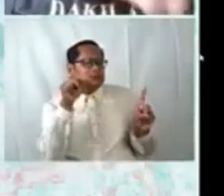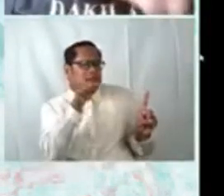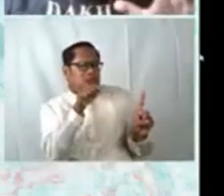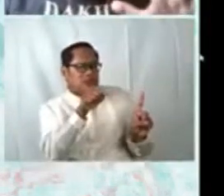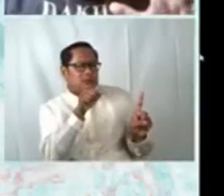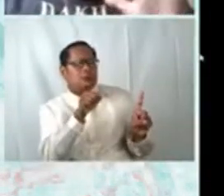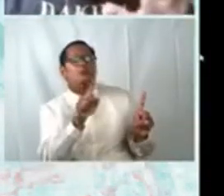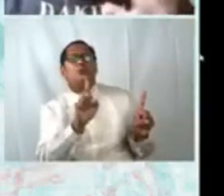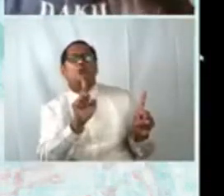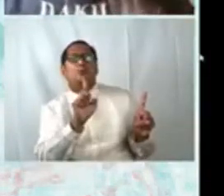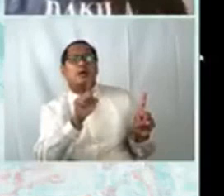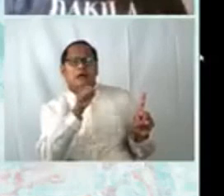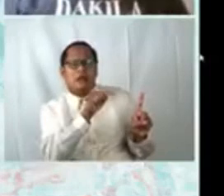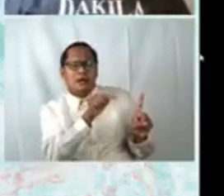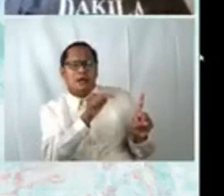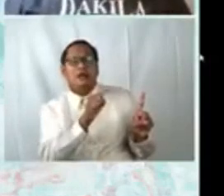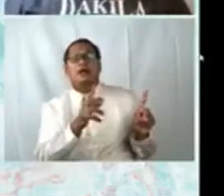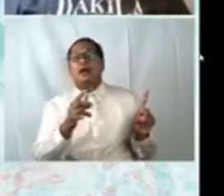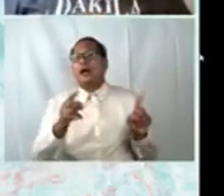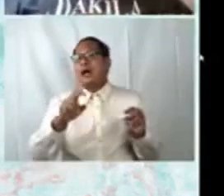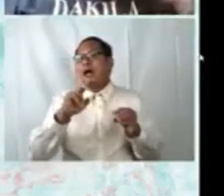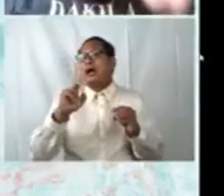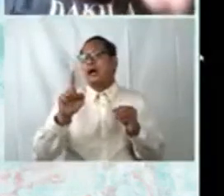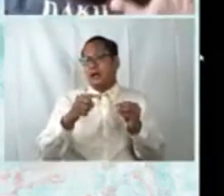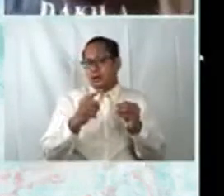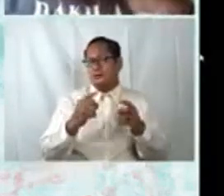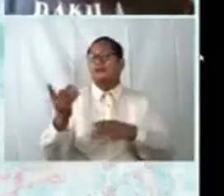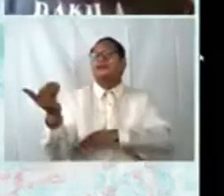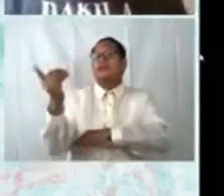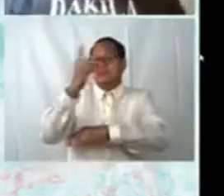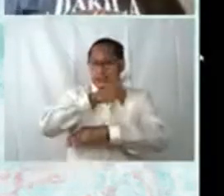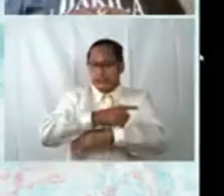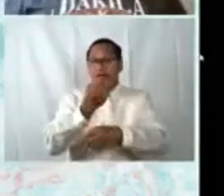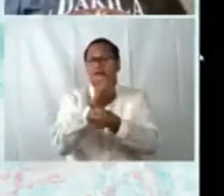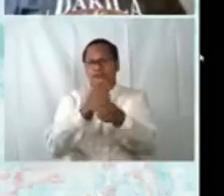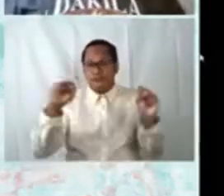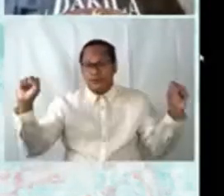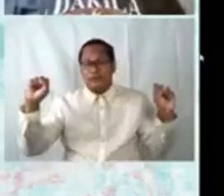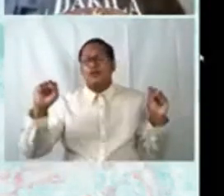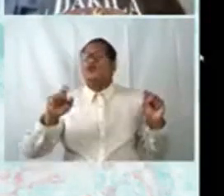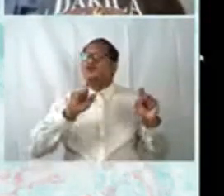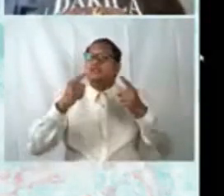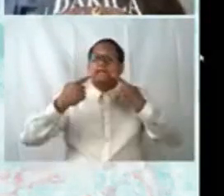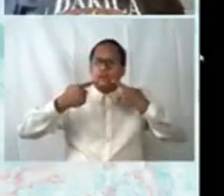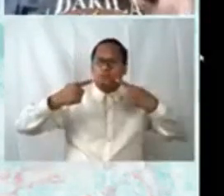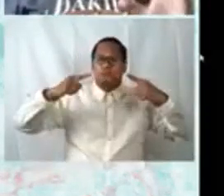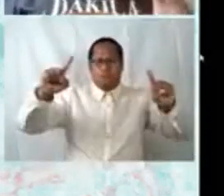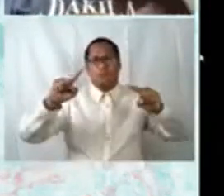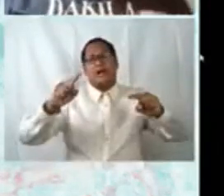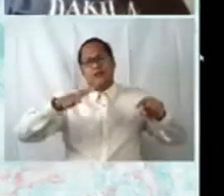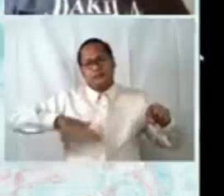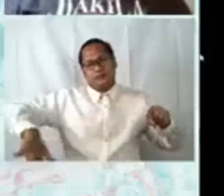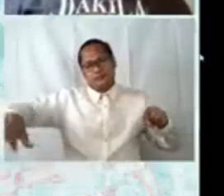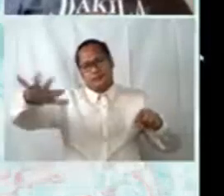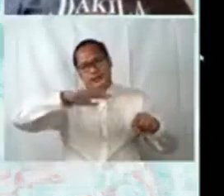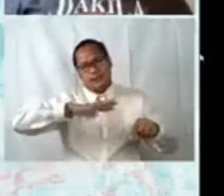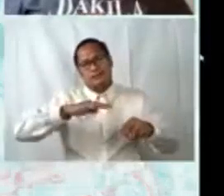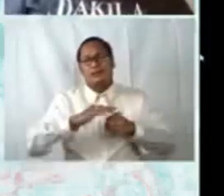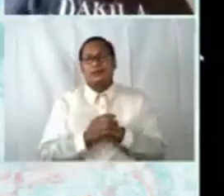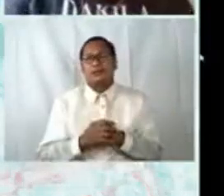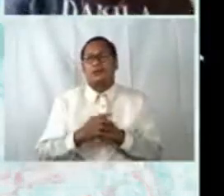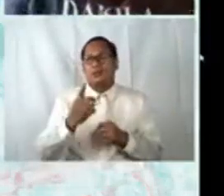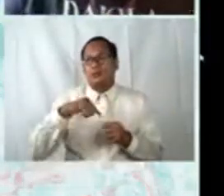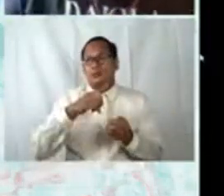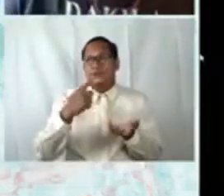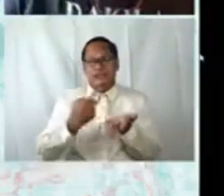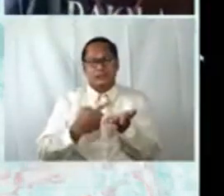Oh? Yan nga po ang araw ng kasarinlan. Isang tagumpay ng bayan. At atin po yung tatalakayin